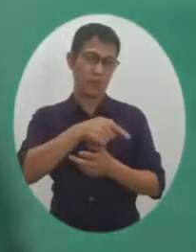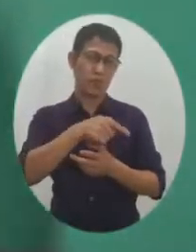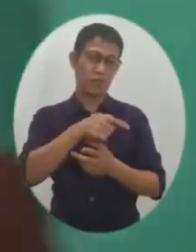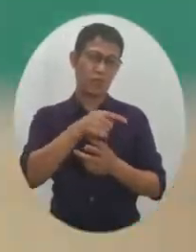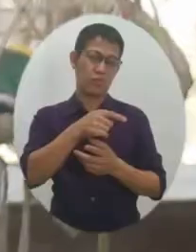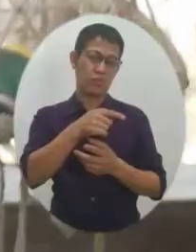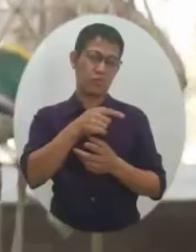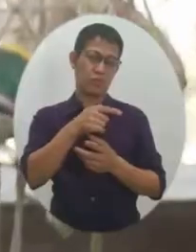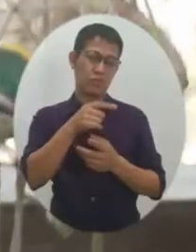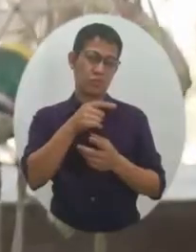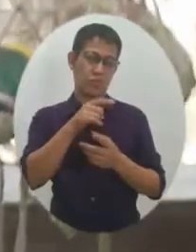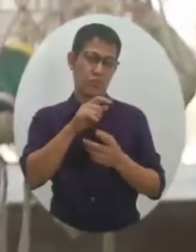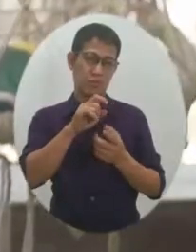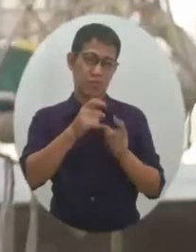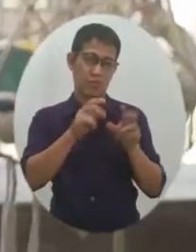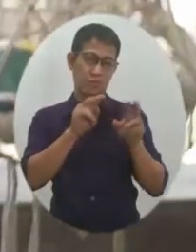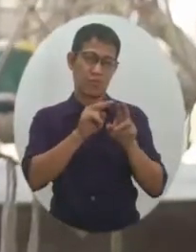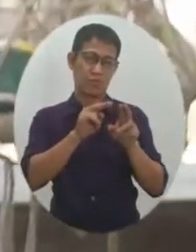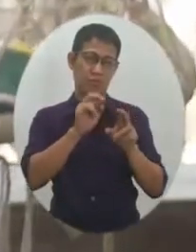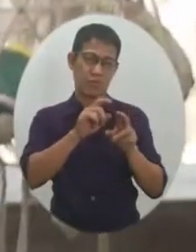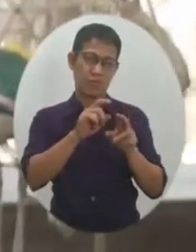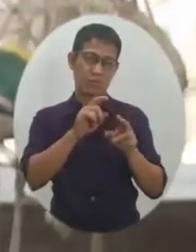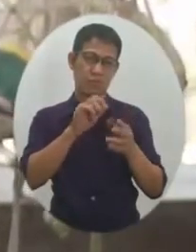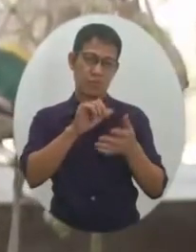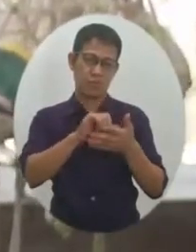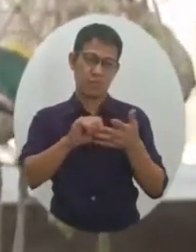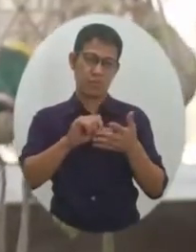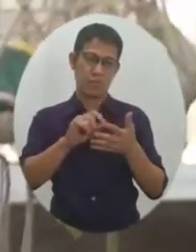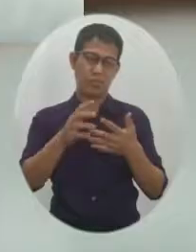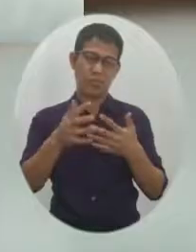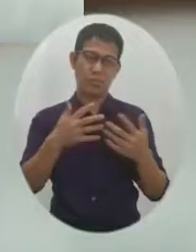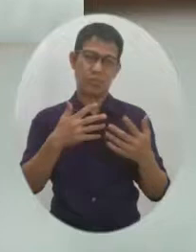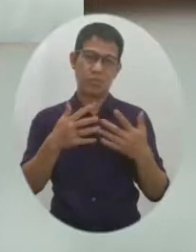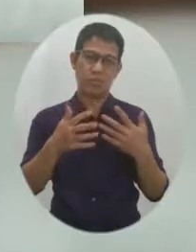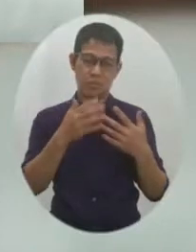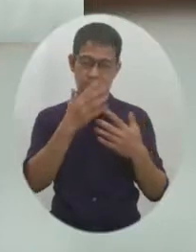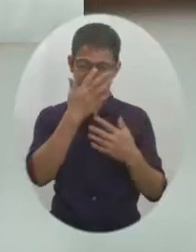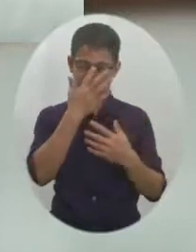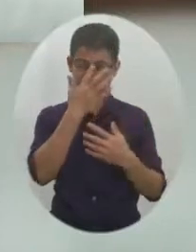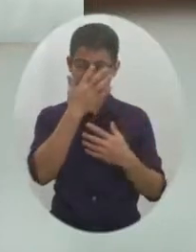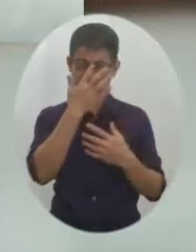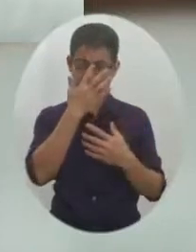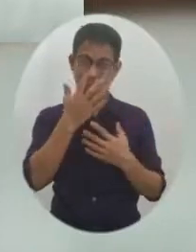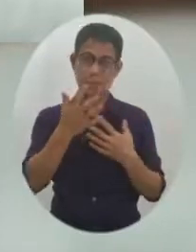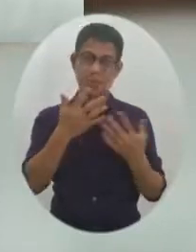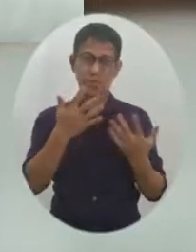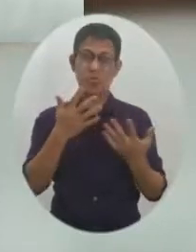anak. Bali, ang naging ano ko na lang po sa sarili ko, kahit po